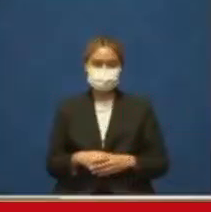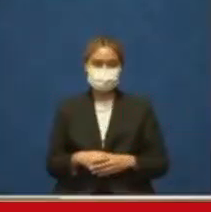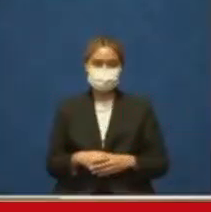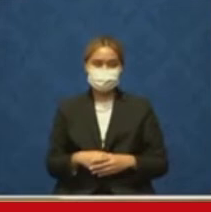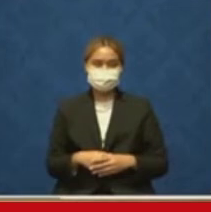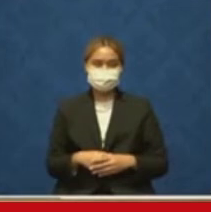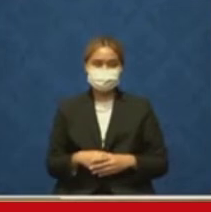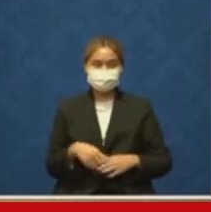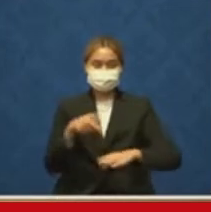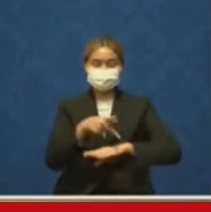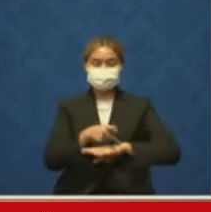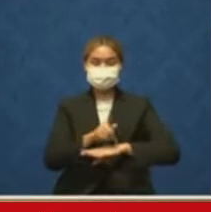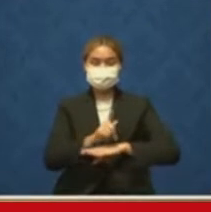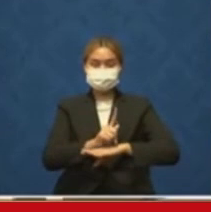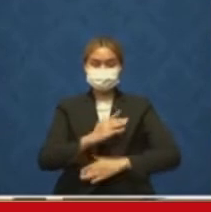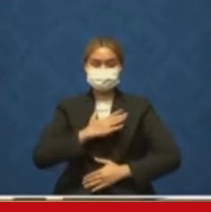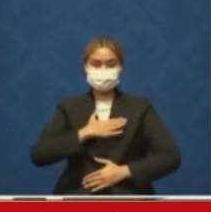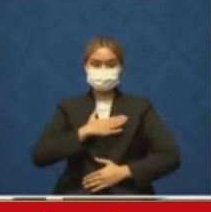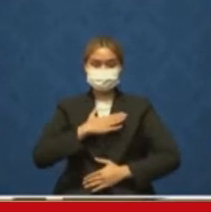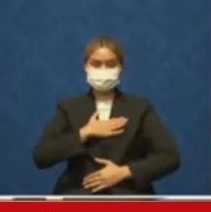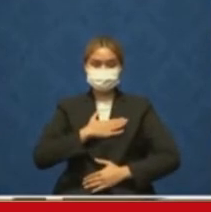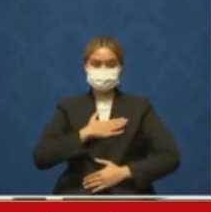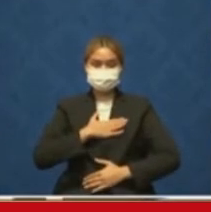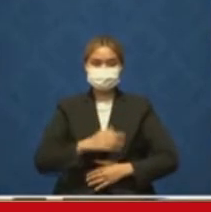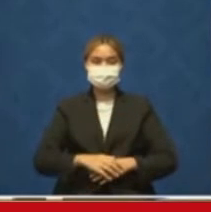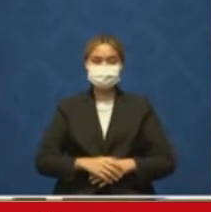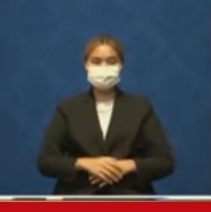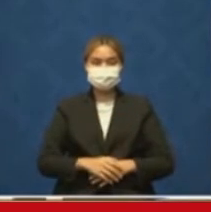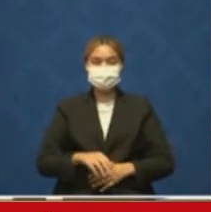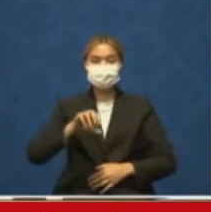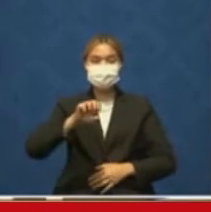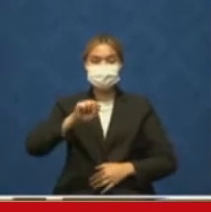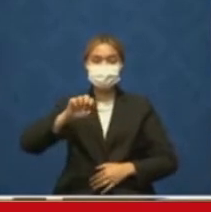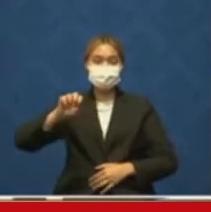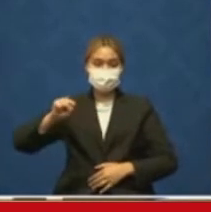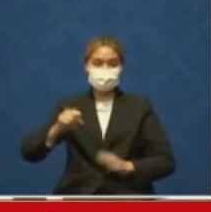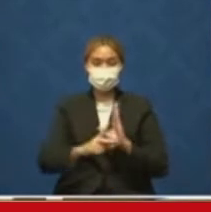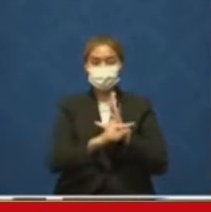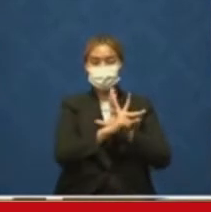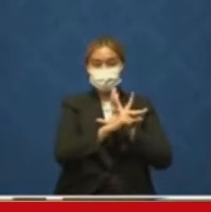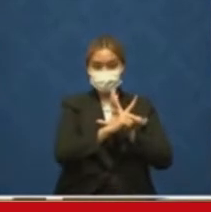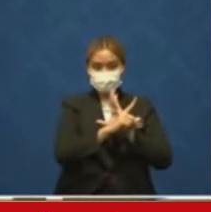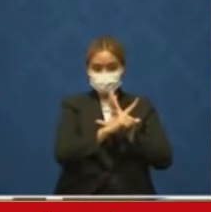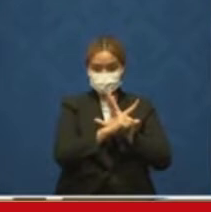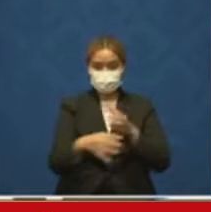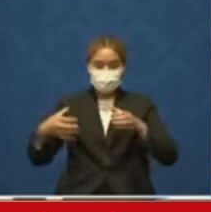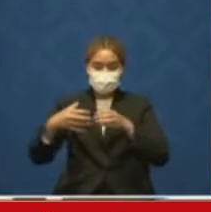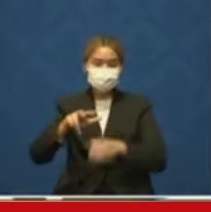ทรธานที่ขรบขระผมวันนิวัตรสมบูรณ์ผู้แทนรัศดจัหวดขอนแ่นพักเพื่อไทย